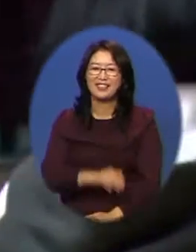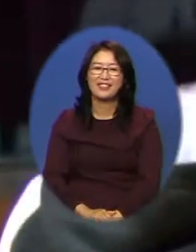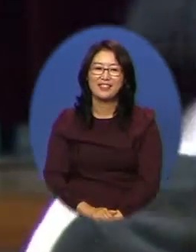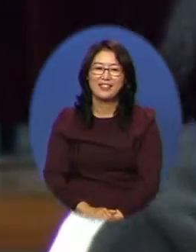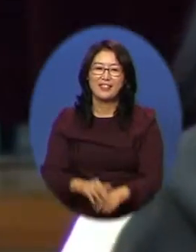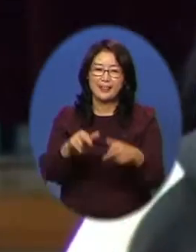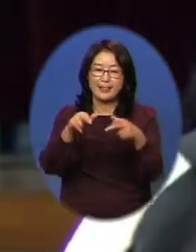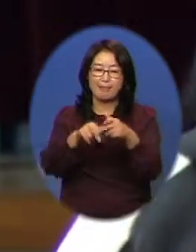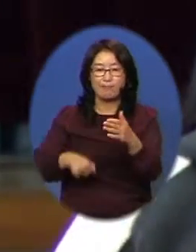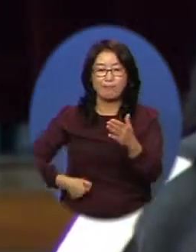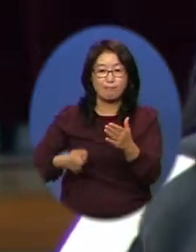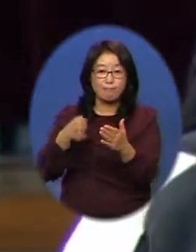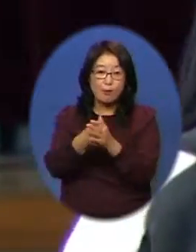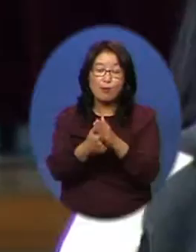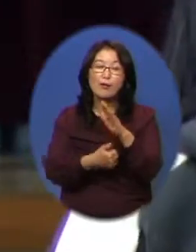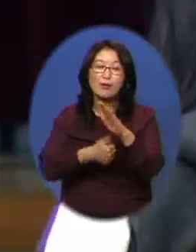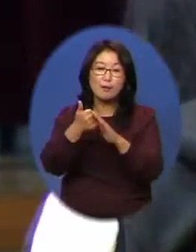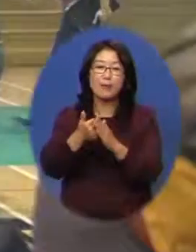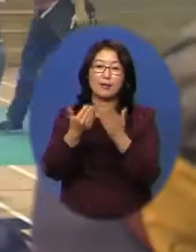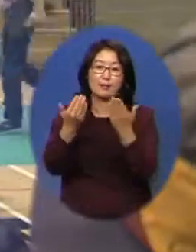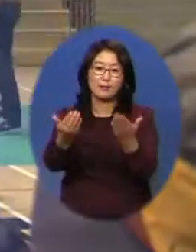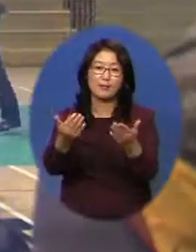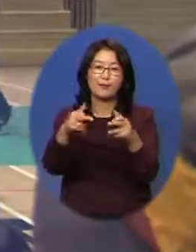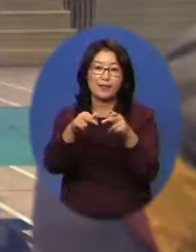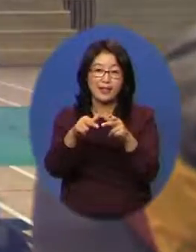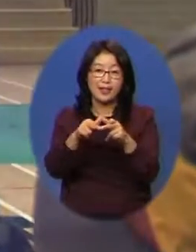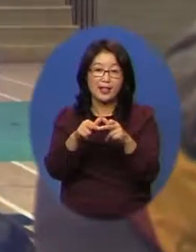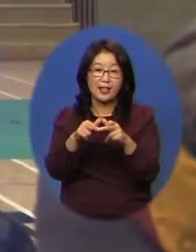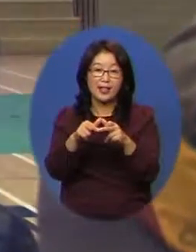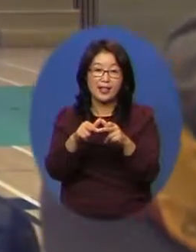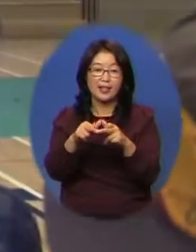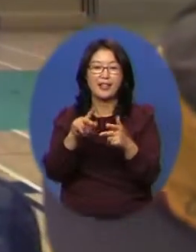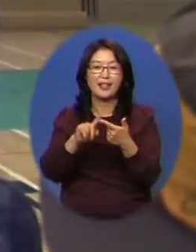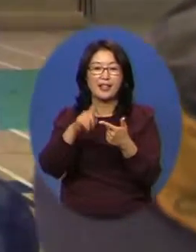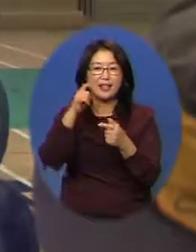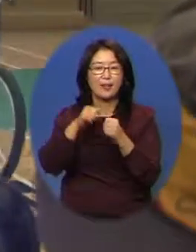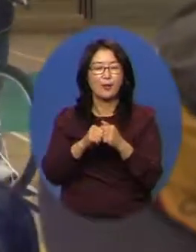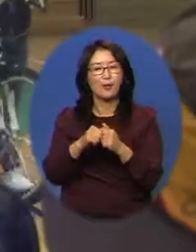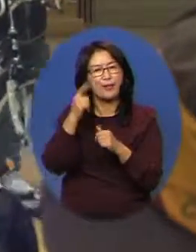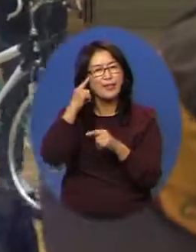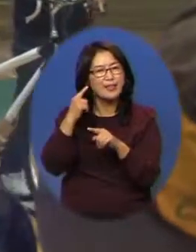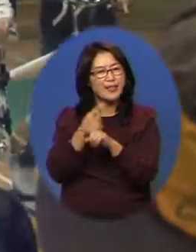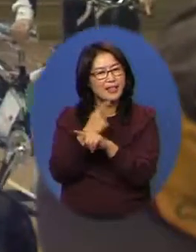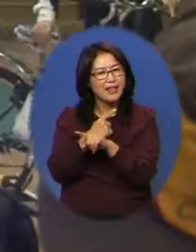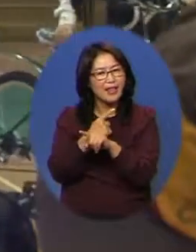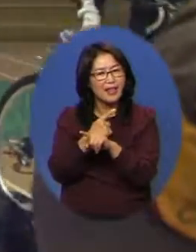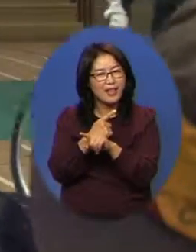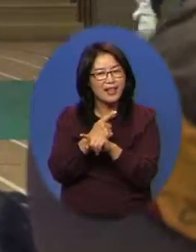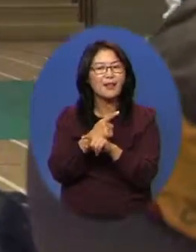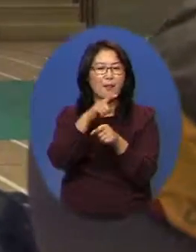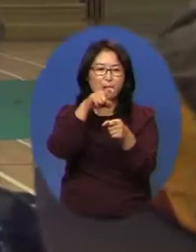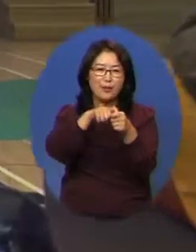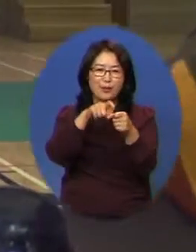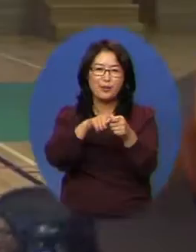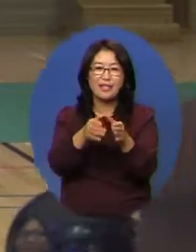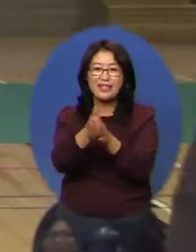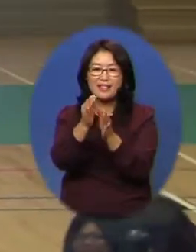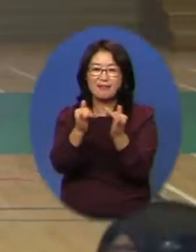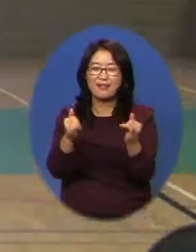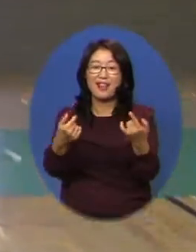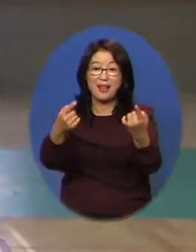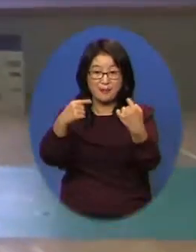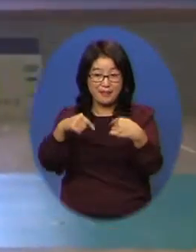용기와 희망을 북돋고 장애인들에 대한 사회적인 감사합니다. 인식을 개선하고자 네. 일반 시민들과 함께 참여한 이번